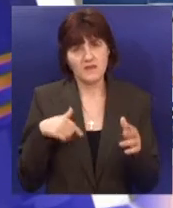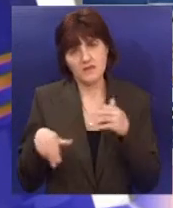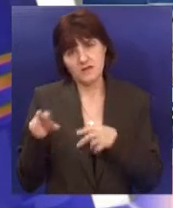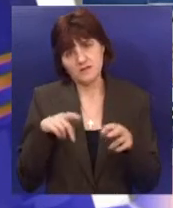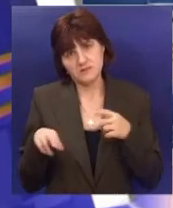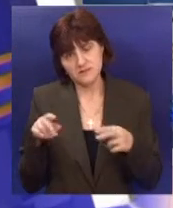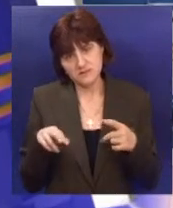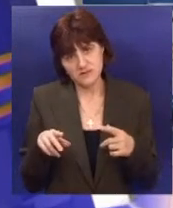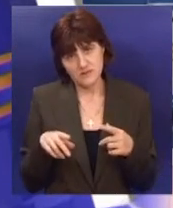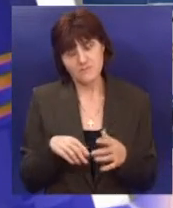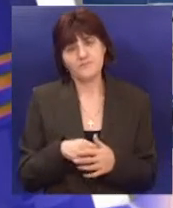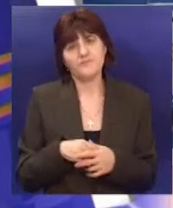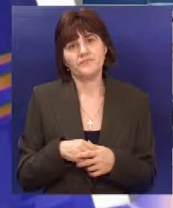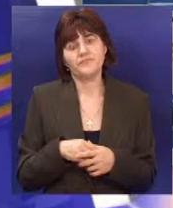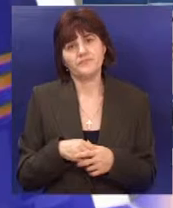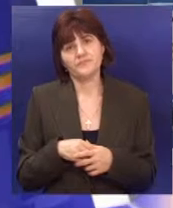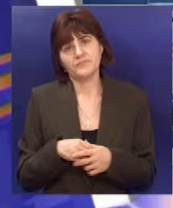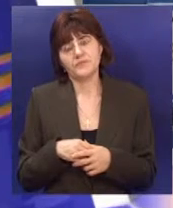imenom izlazimo van na sajmove.